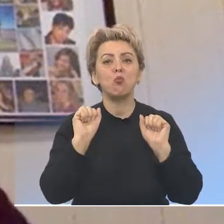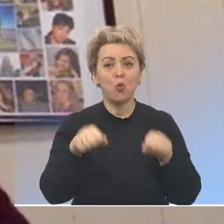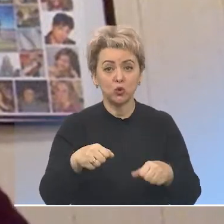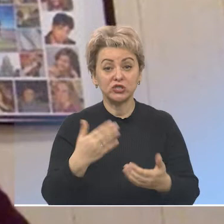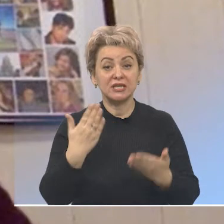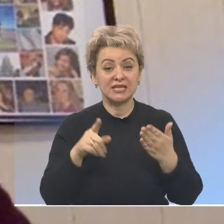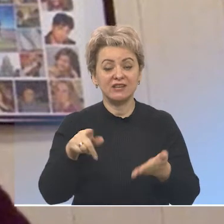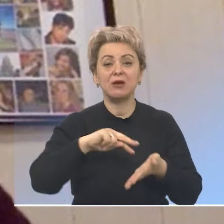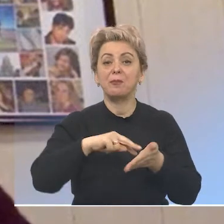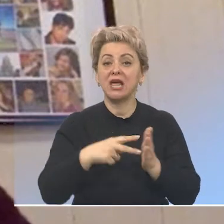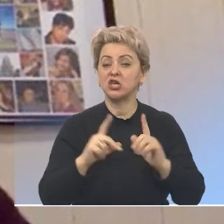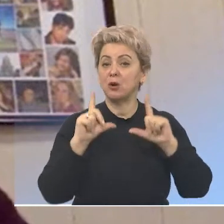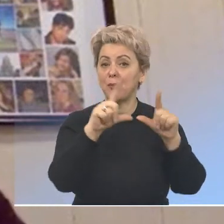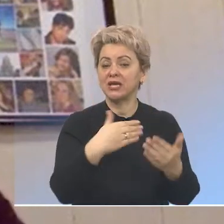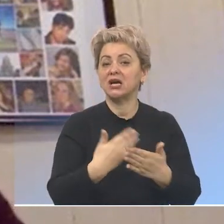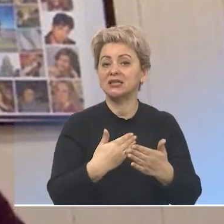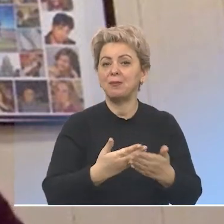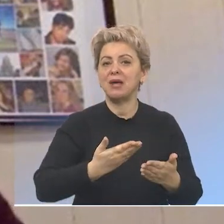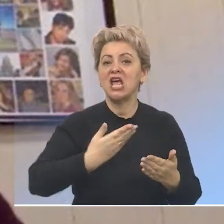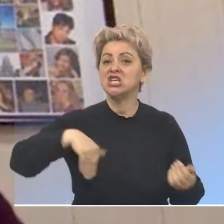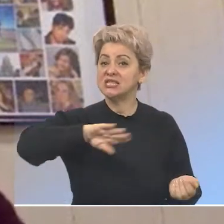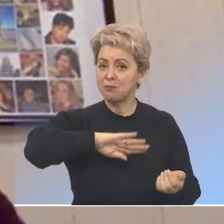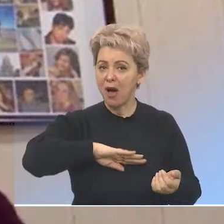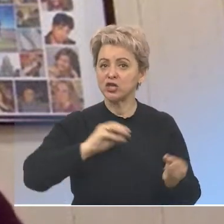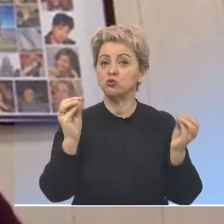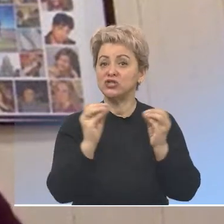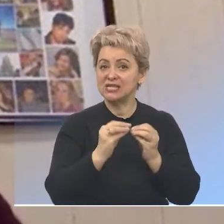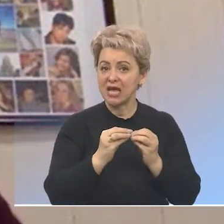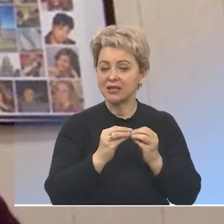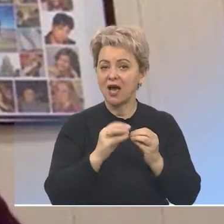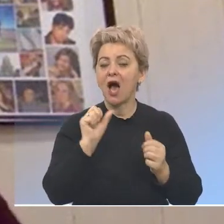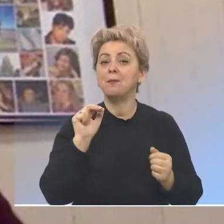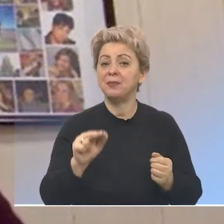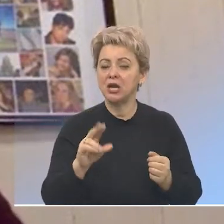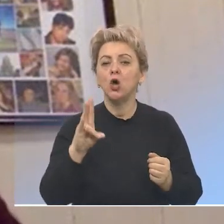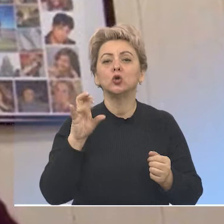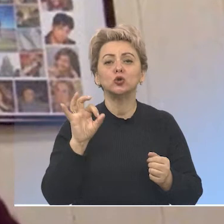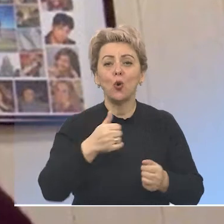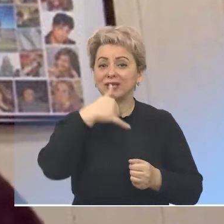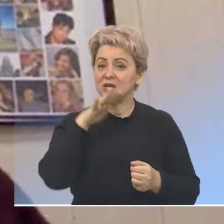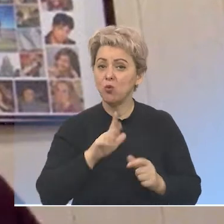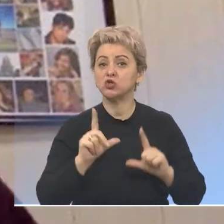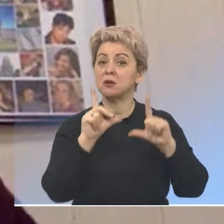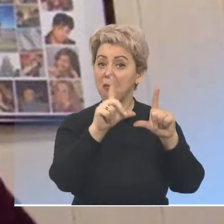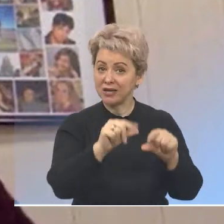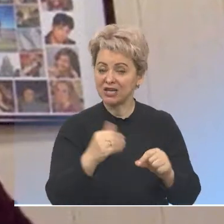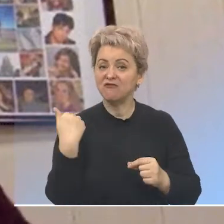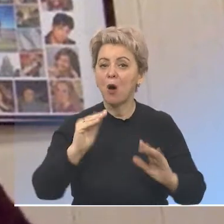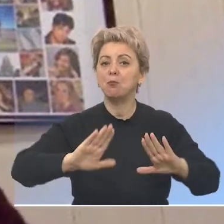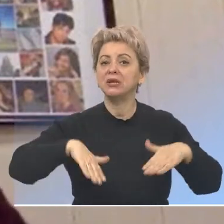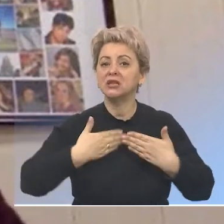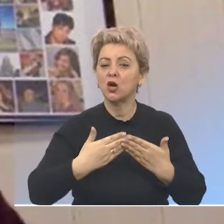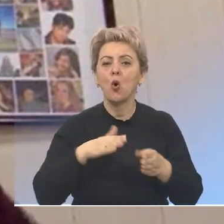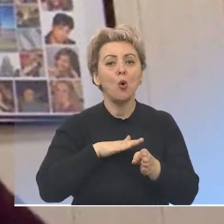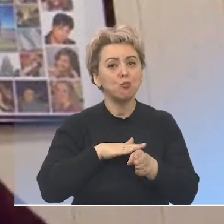вы можете, вот если вы планировали поехать, к примеру, в Испанию там 10 апреля, но не можете туда поехать,